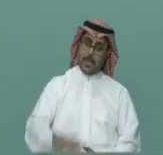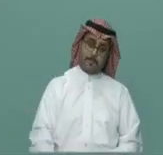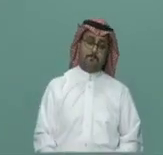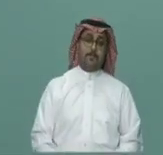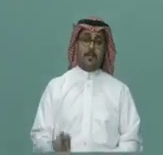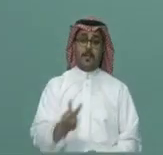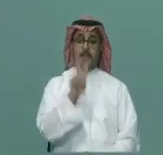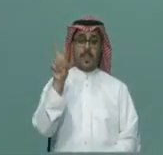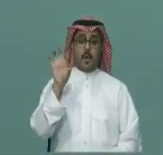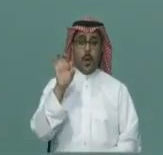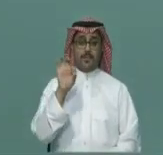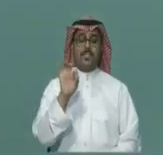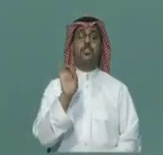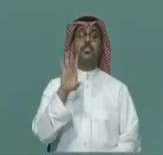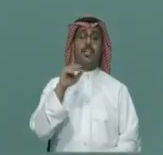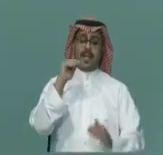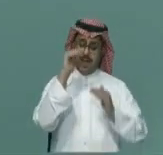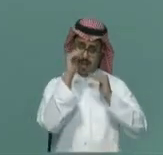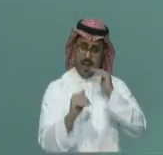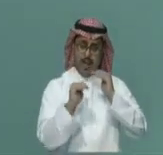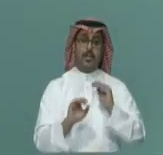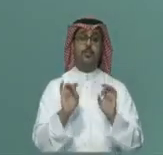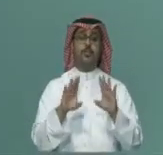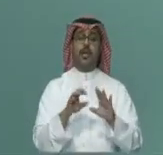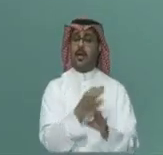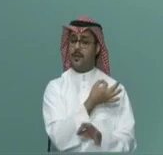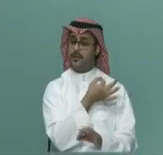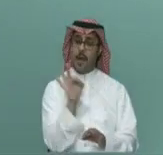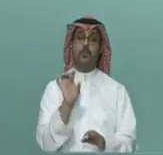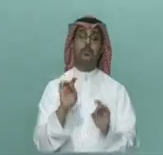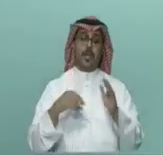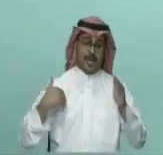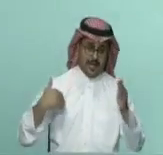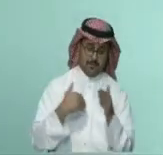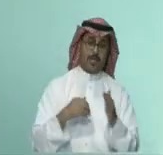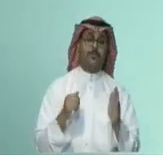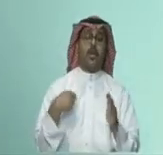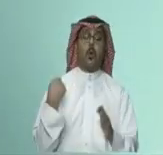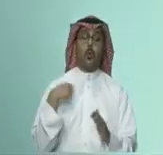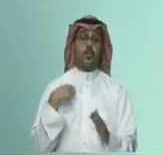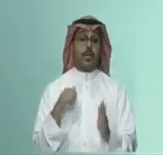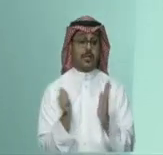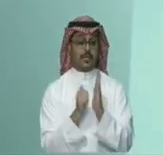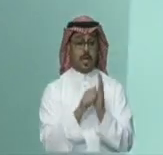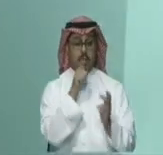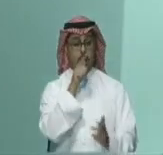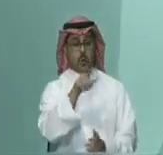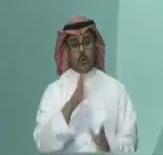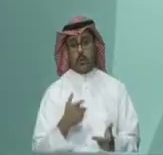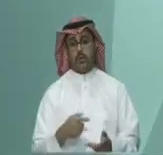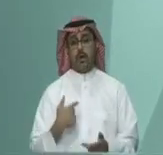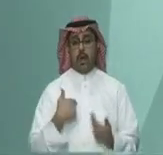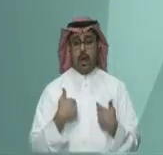إلى 52% في عام 2020. أما معالي وزير الإسكان الأستاذ ماجد الحقيل فيقول: